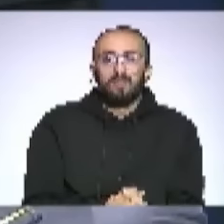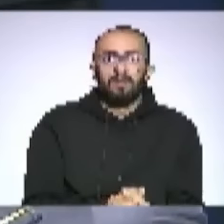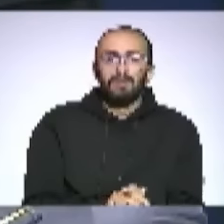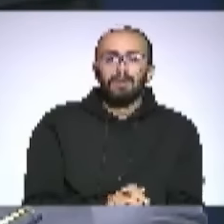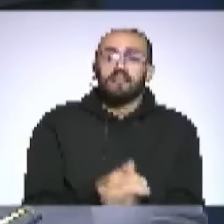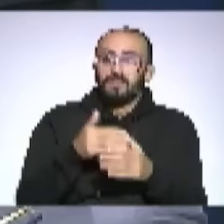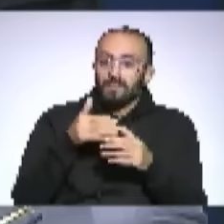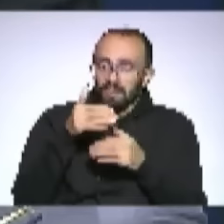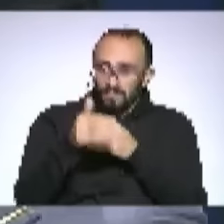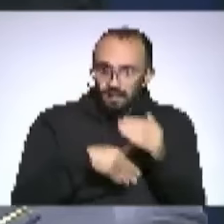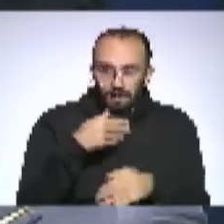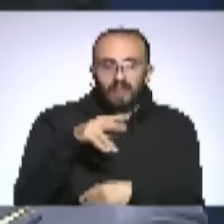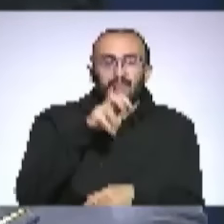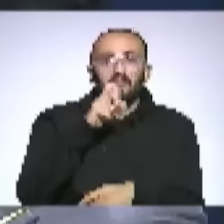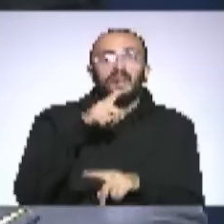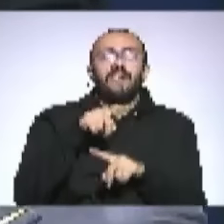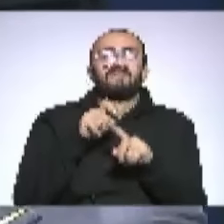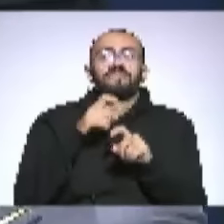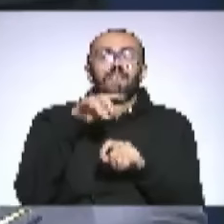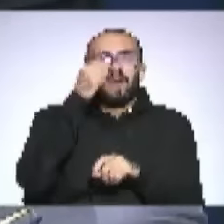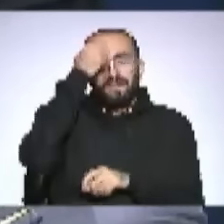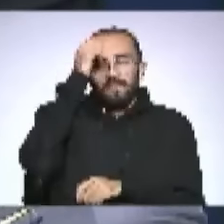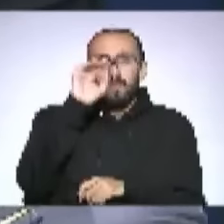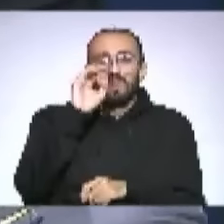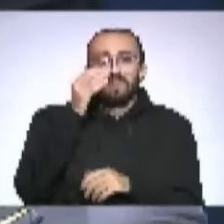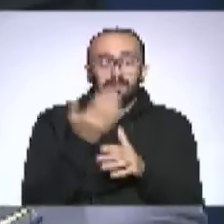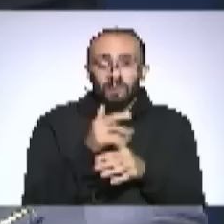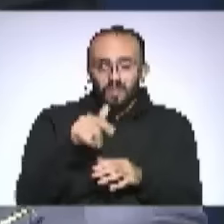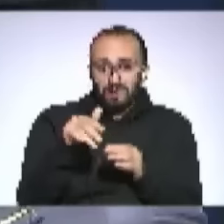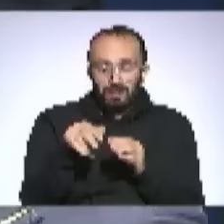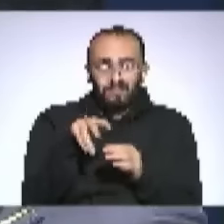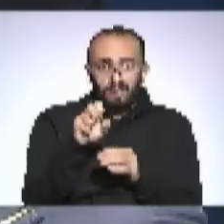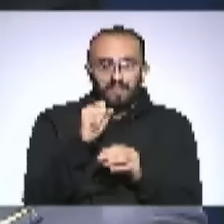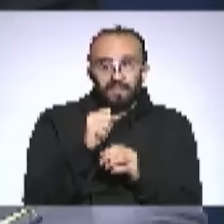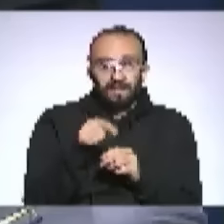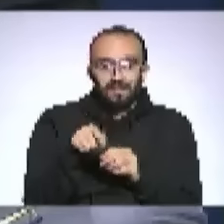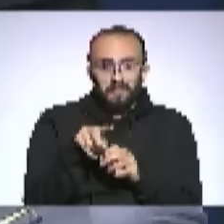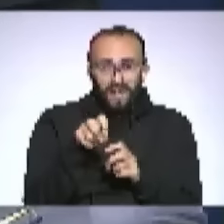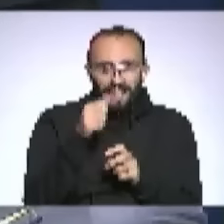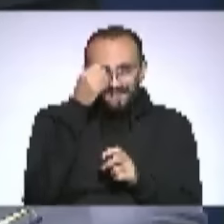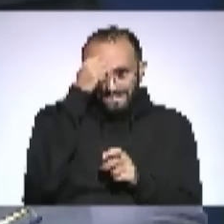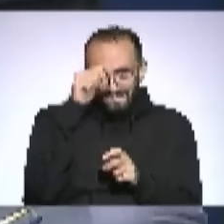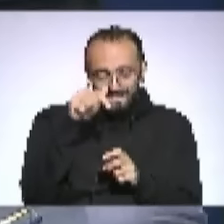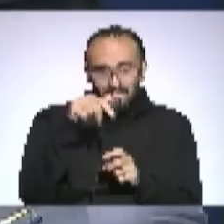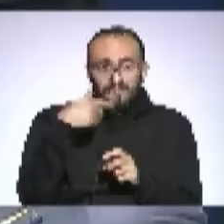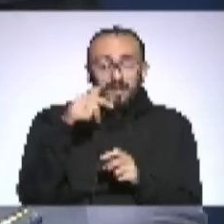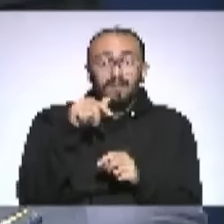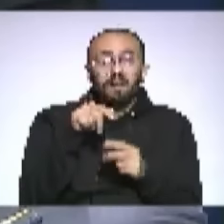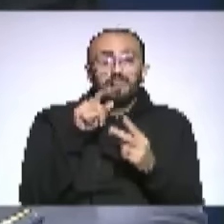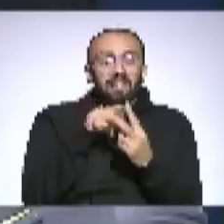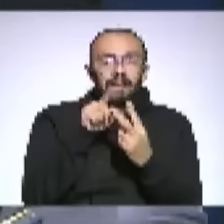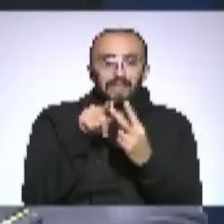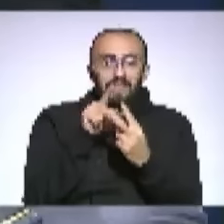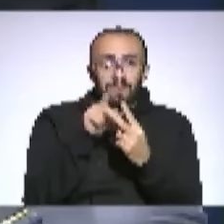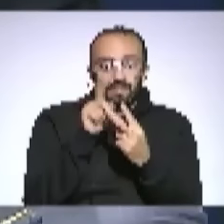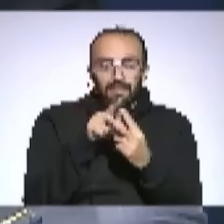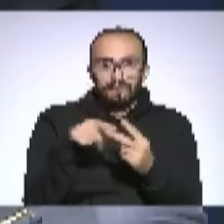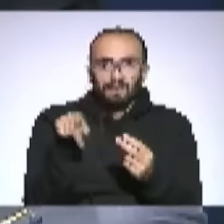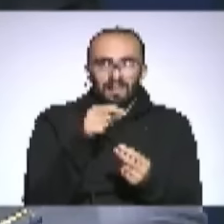800 الف جنيه لانه قيمه الاوضه تحمل امرين الامر الاول